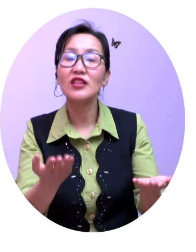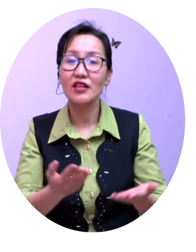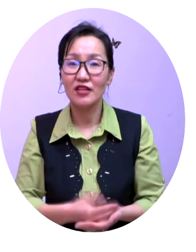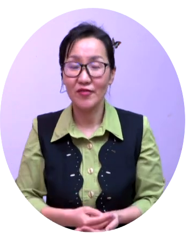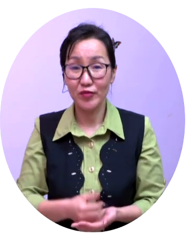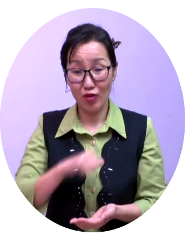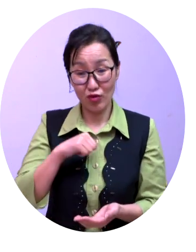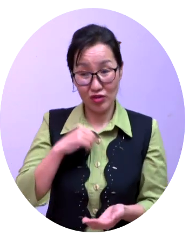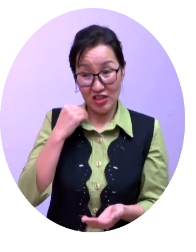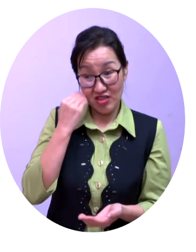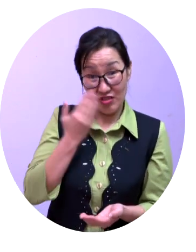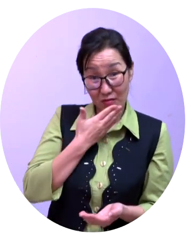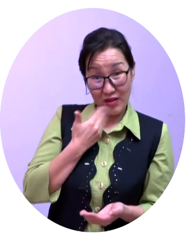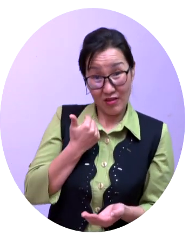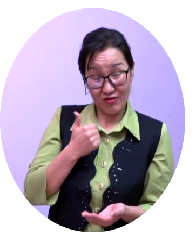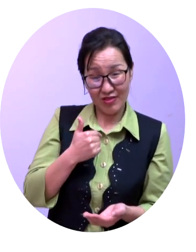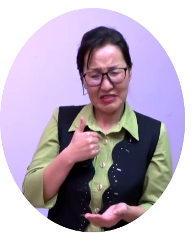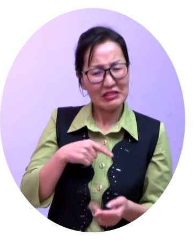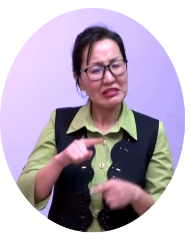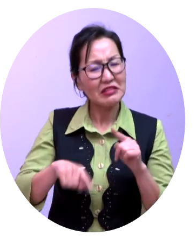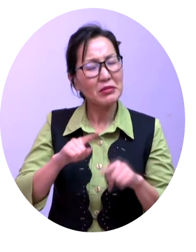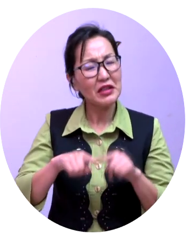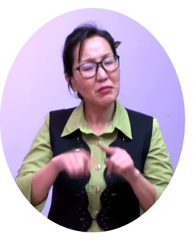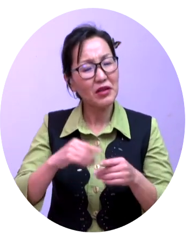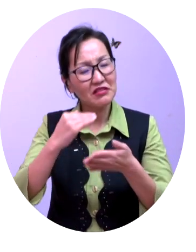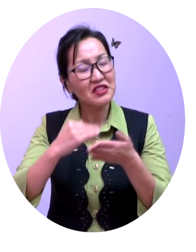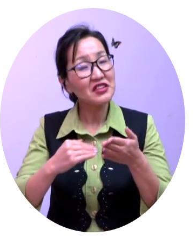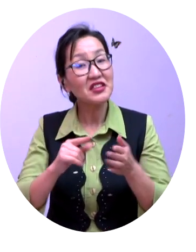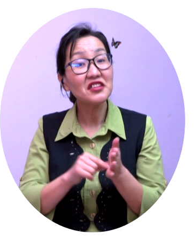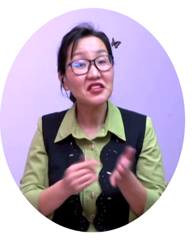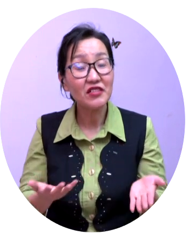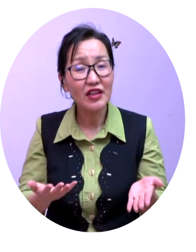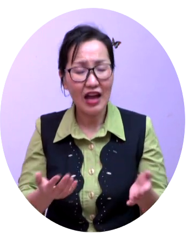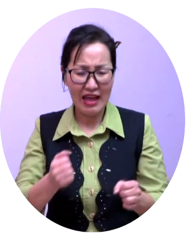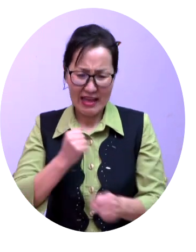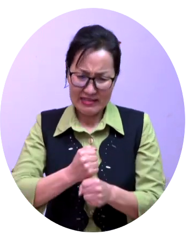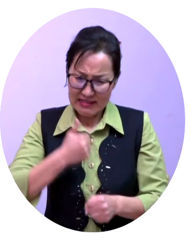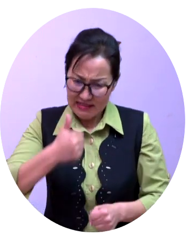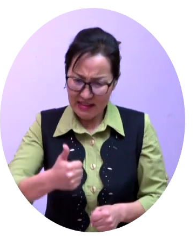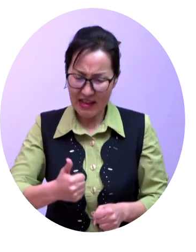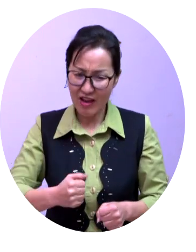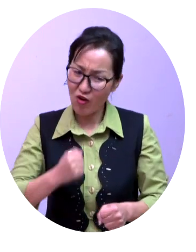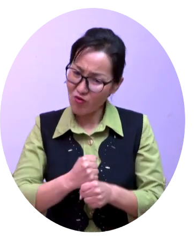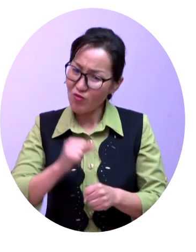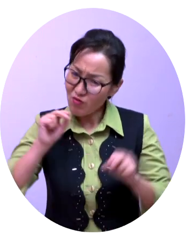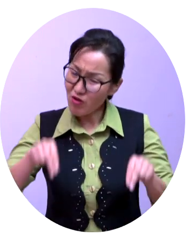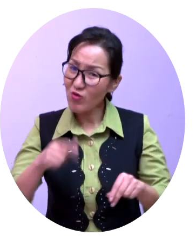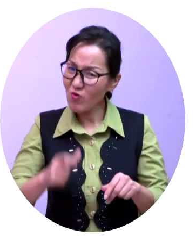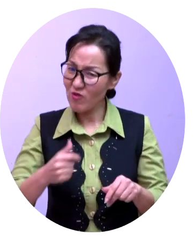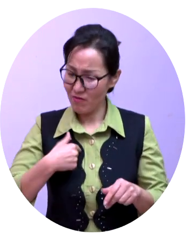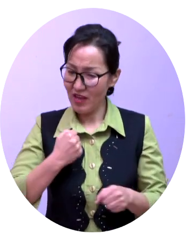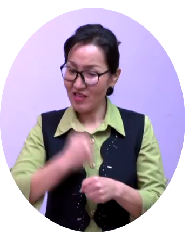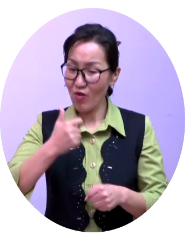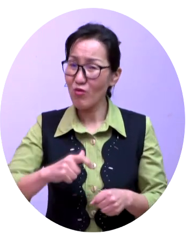Өөрөөсөө ичгүй байх ямар шалтгаан байна? Ажилсаг хөдөлмөрч болохын тулд бид ямар ямар дадал